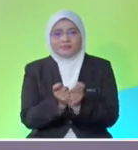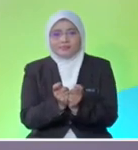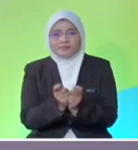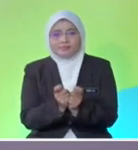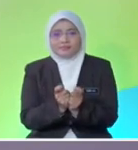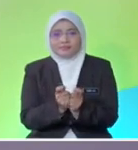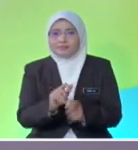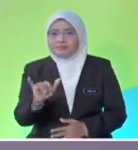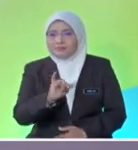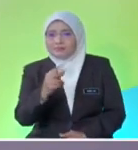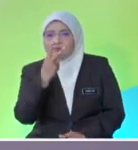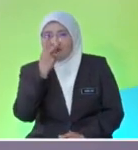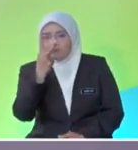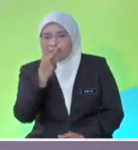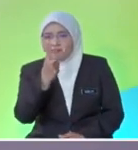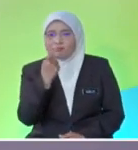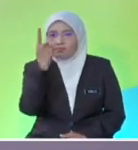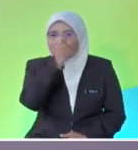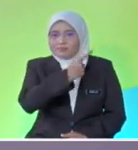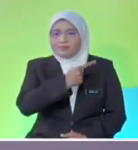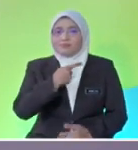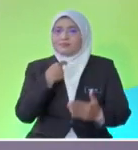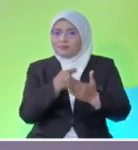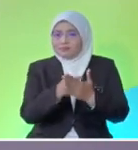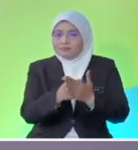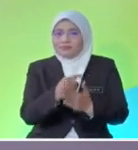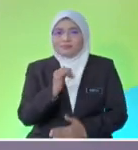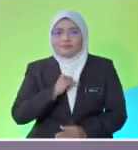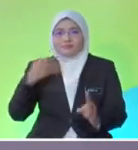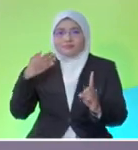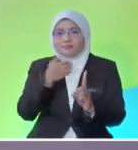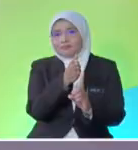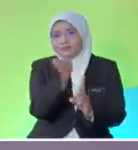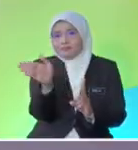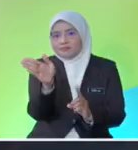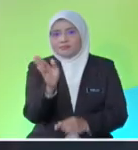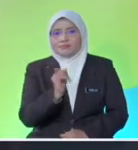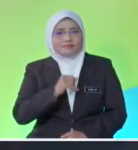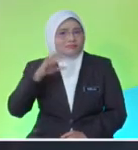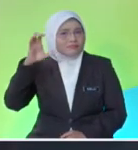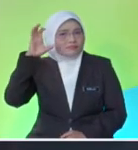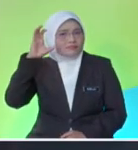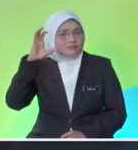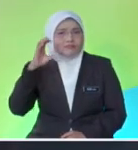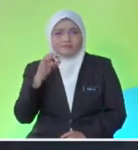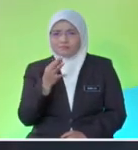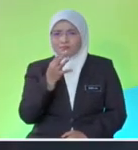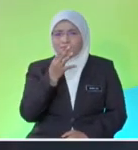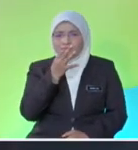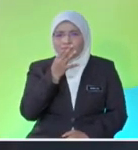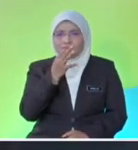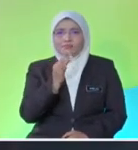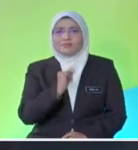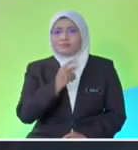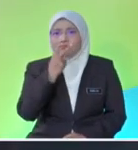tu. Tiba-tiba saya tersesat. Dan saya terdengar bunyi pelik. Bunyi apa tu cikgu? Dan saya nampak ada benda